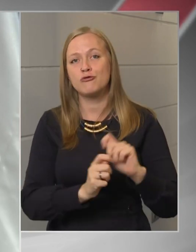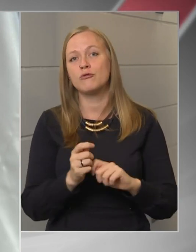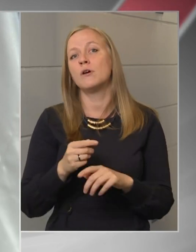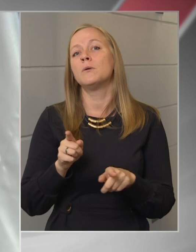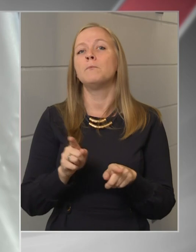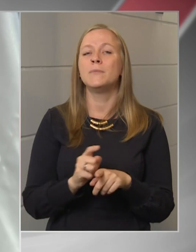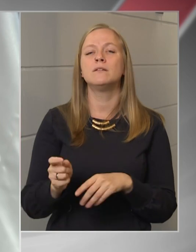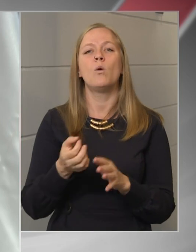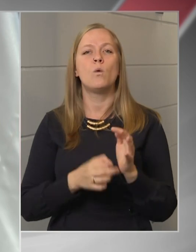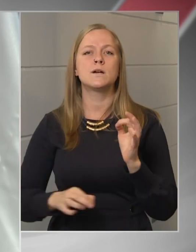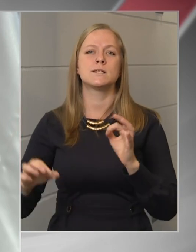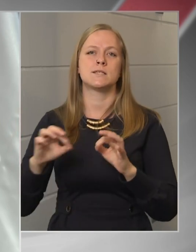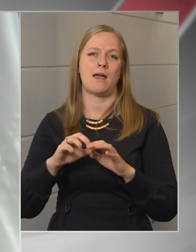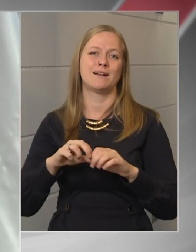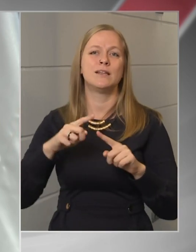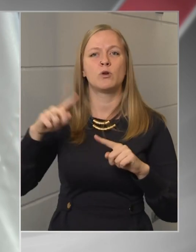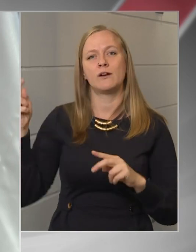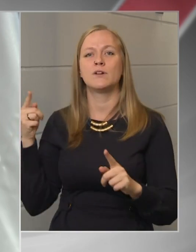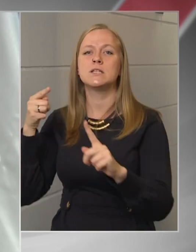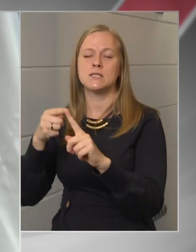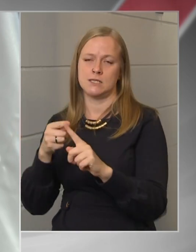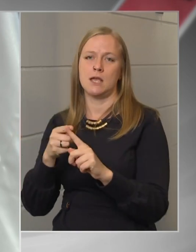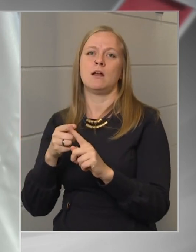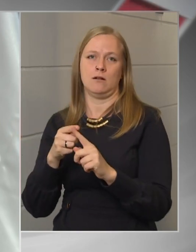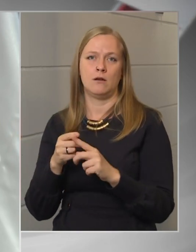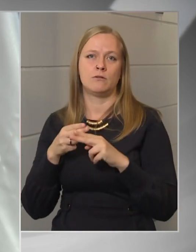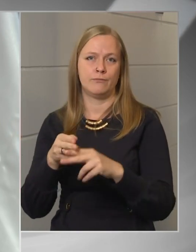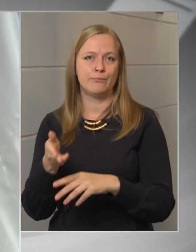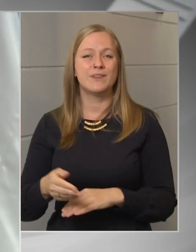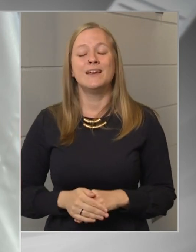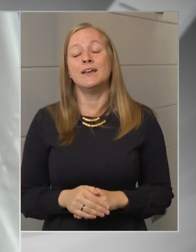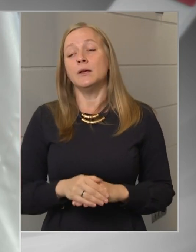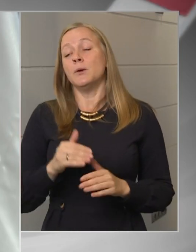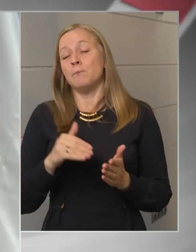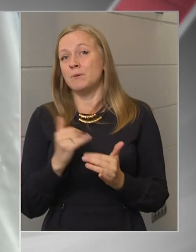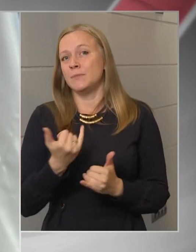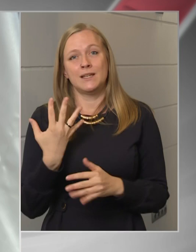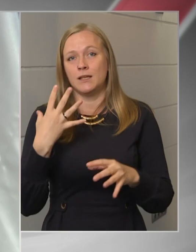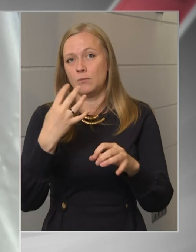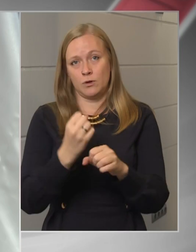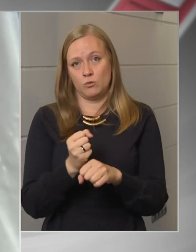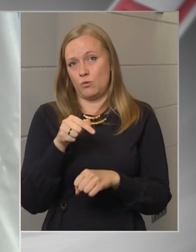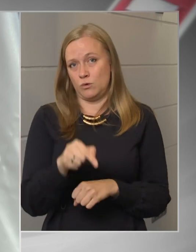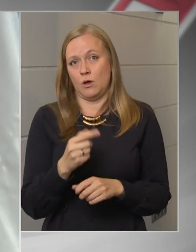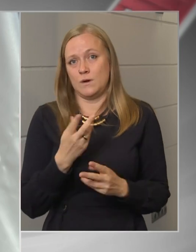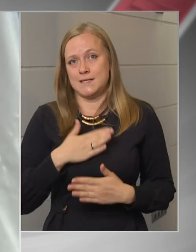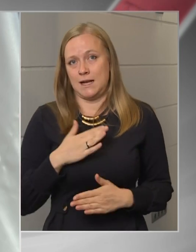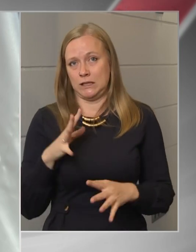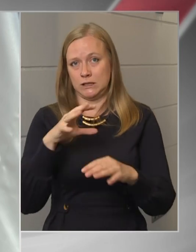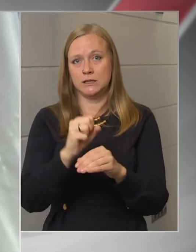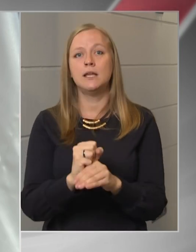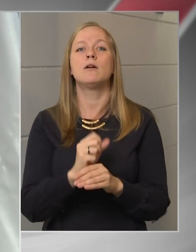demográfiai céljait szolgálják Magyarország. Tehát annak ellenére, hogy még mindig nem vagyunk ott, ahol szeretnénk, jó példával járt elől,